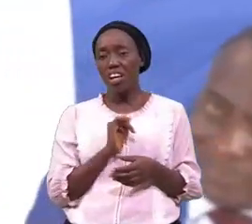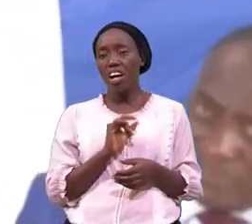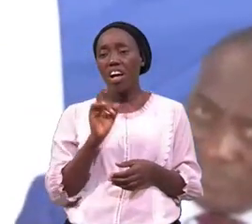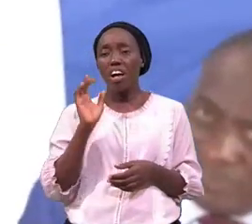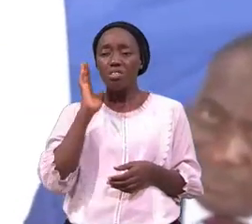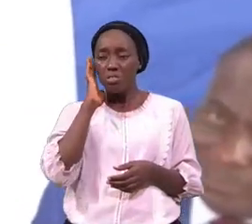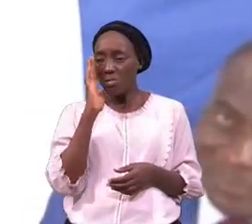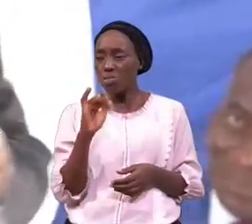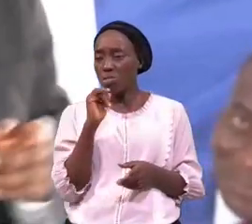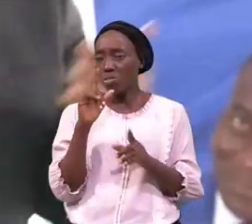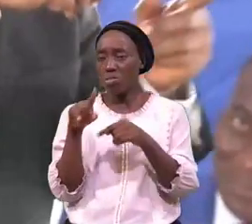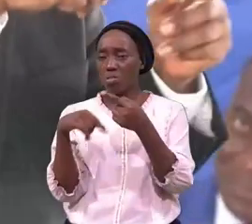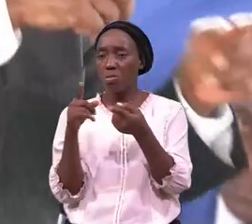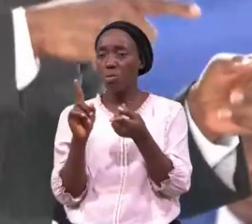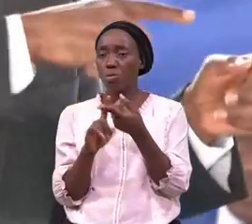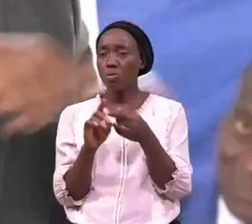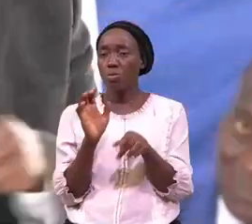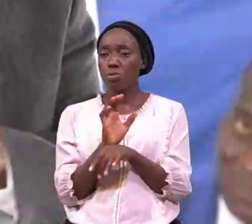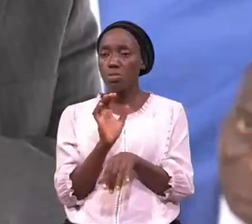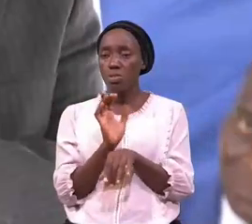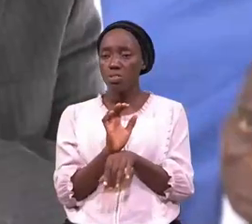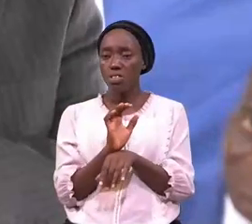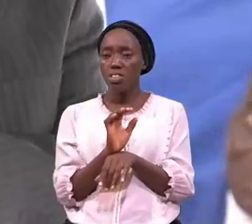Mon mari a dit de ne pas aller à l'église.